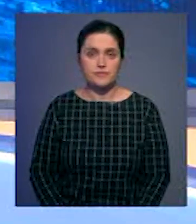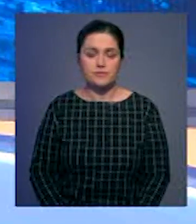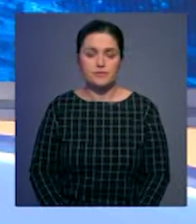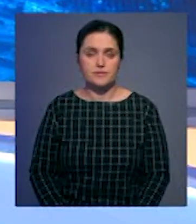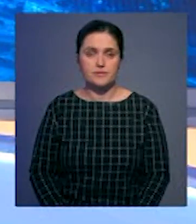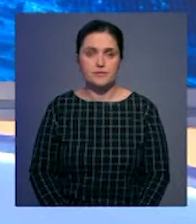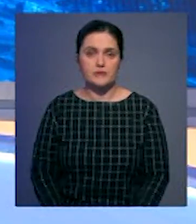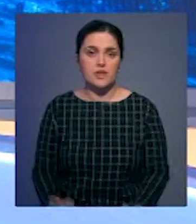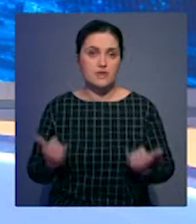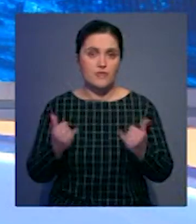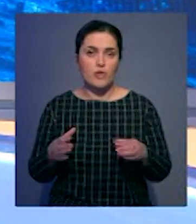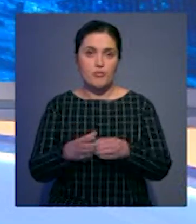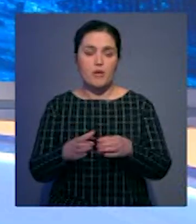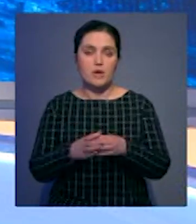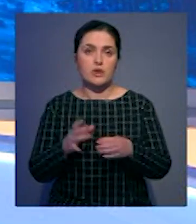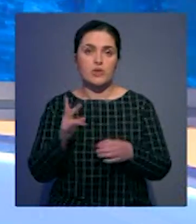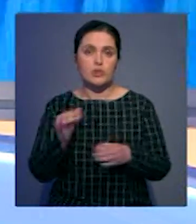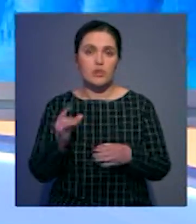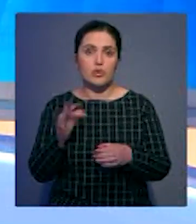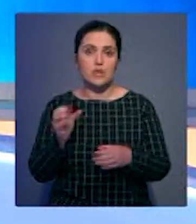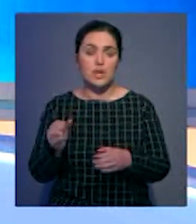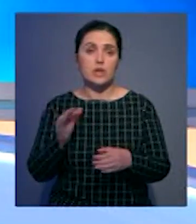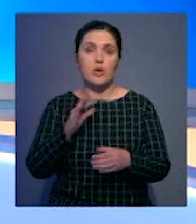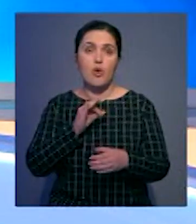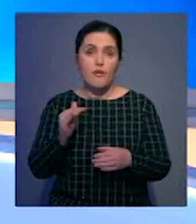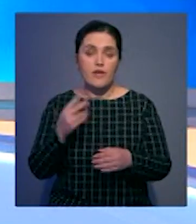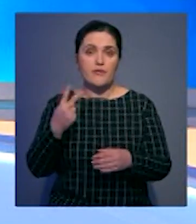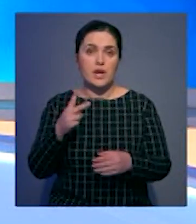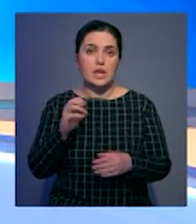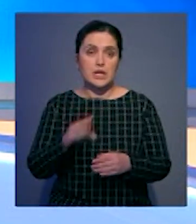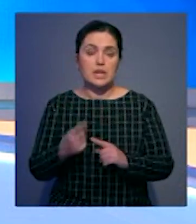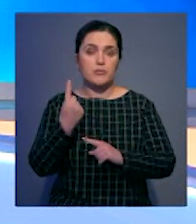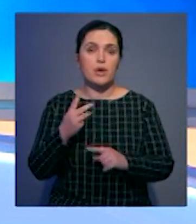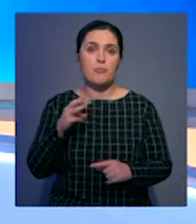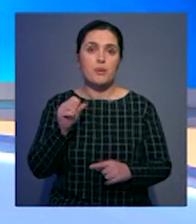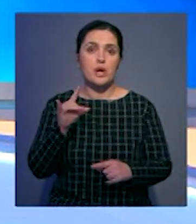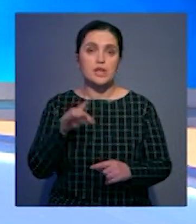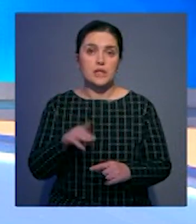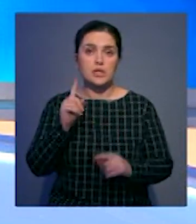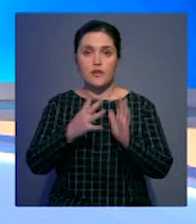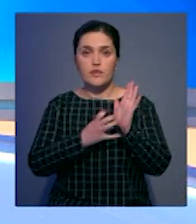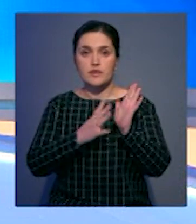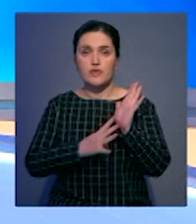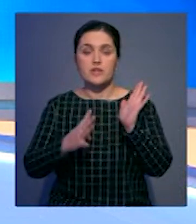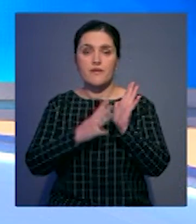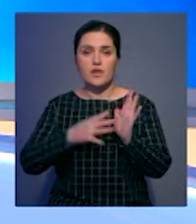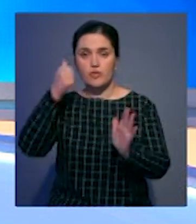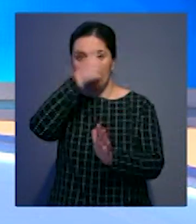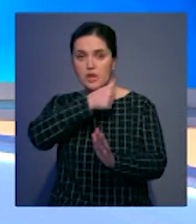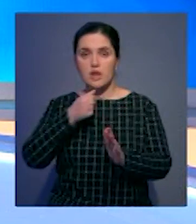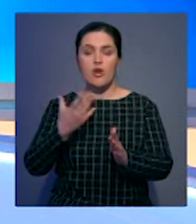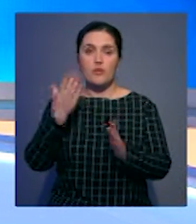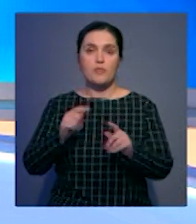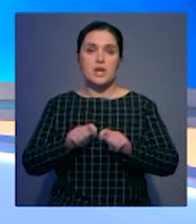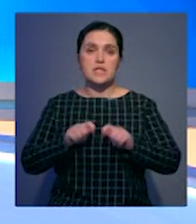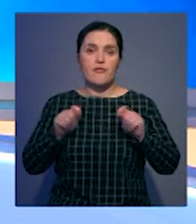Сегодня партии «Нур-Отан» официально исполнилось 20 лет. 1 марта 1999 года